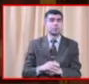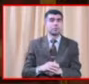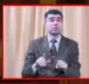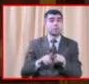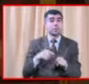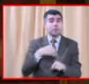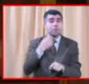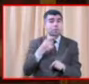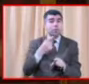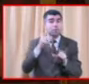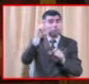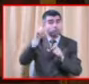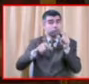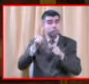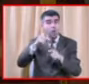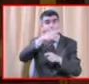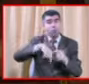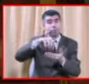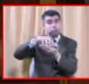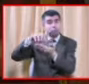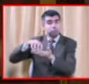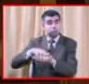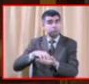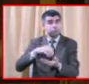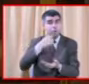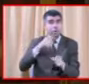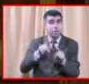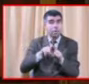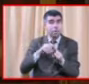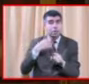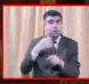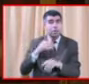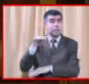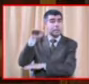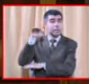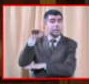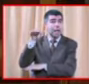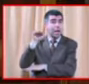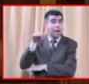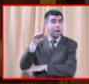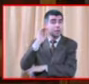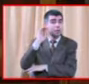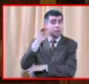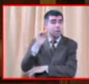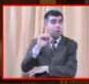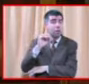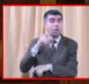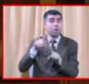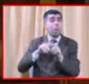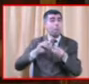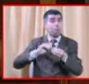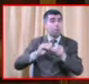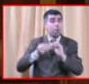الصحة ببعض الأقاليم الجنوبية الشرقية ومنها إقليم زاغورة وإقليم تنغير يعرف